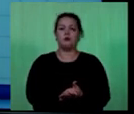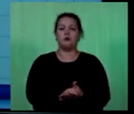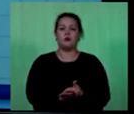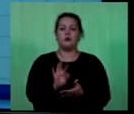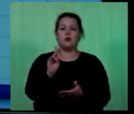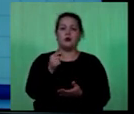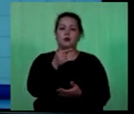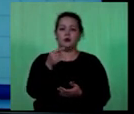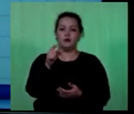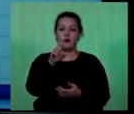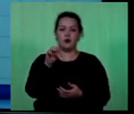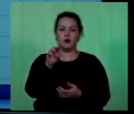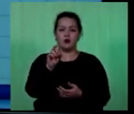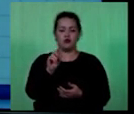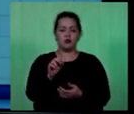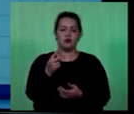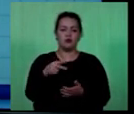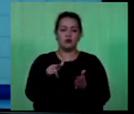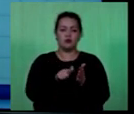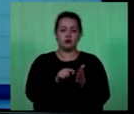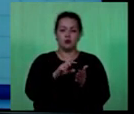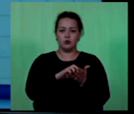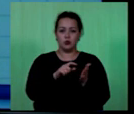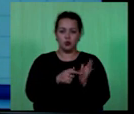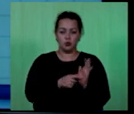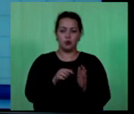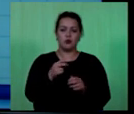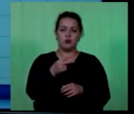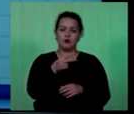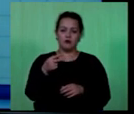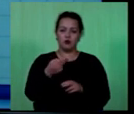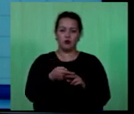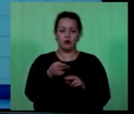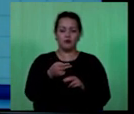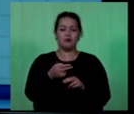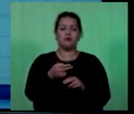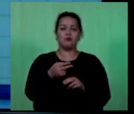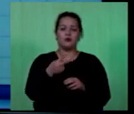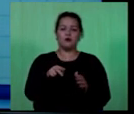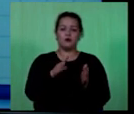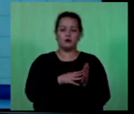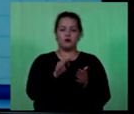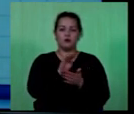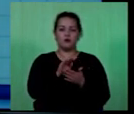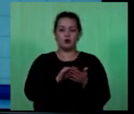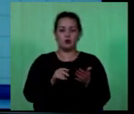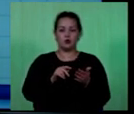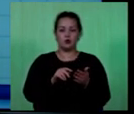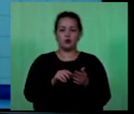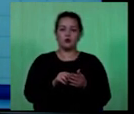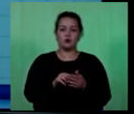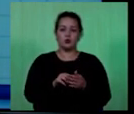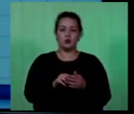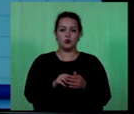первом этаже двадцать семь комнат на втором этаже 29 записываем дугу сравнения и